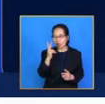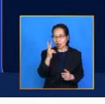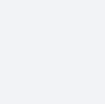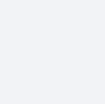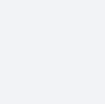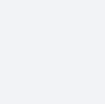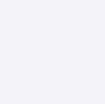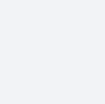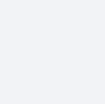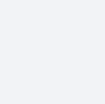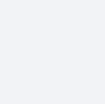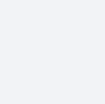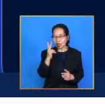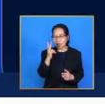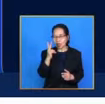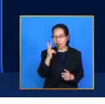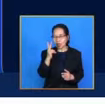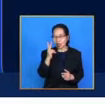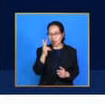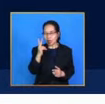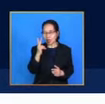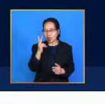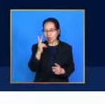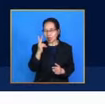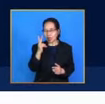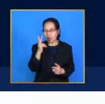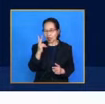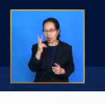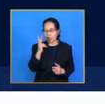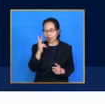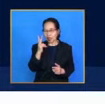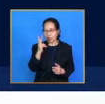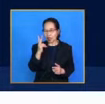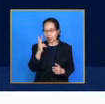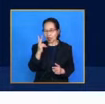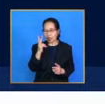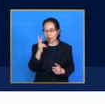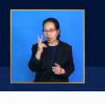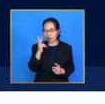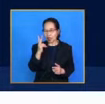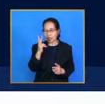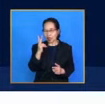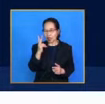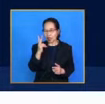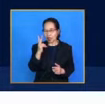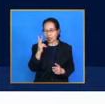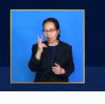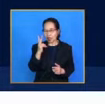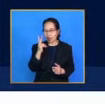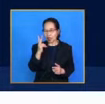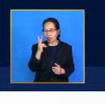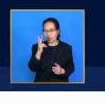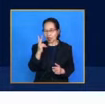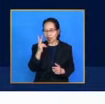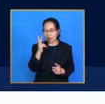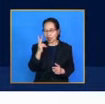amin, sa amin lang mismo, meron kami mga trabaho lahat eh. Hindi pwede na,